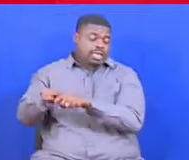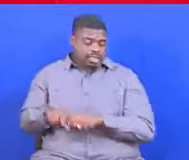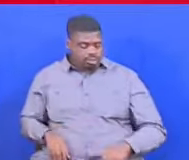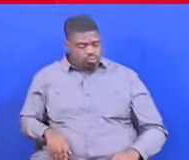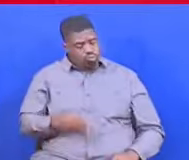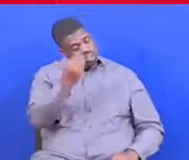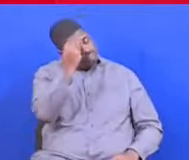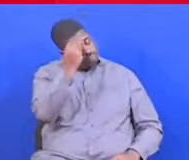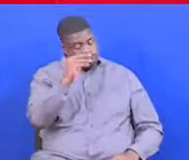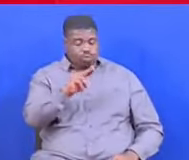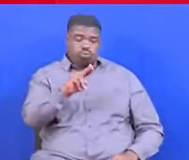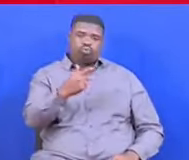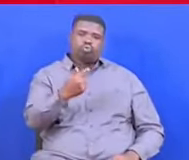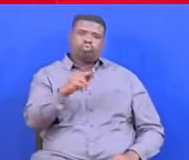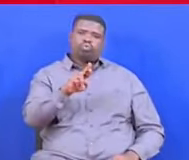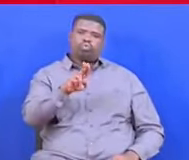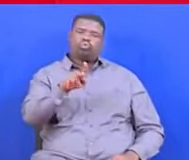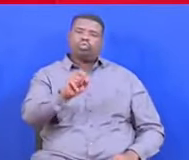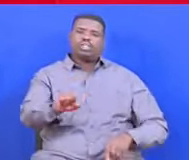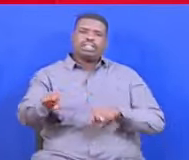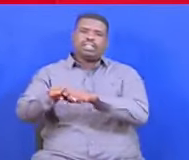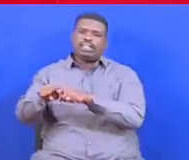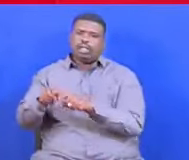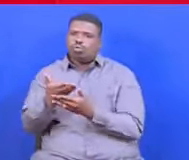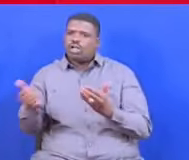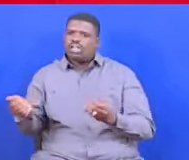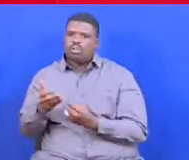Uturuki. Kwa nini wamefanikiwa? Walifanikiwa kwa ajili ya